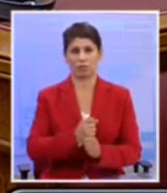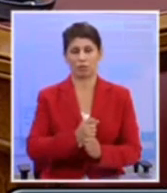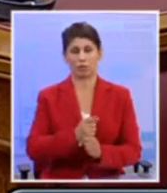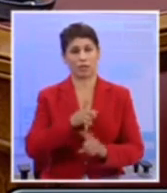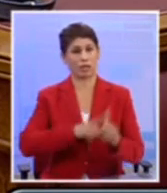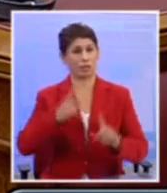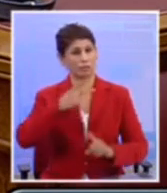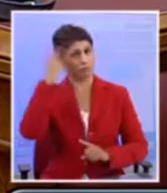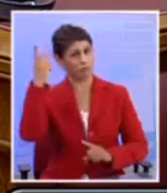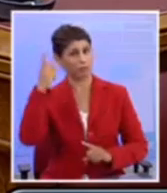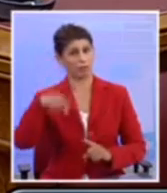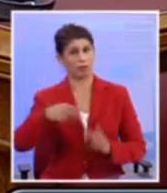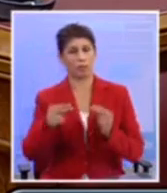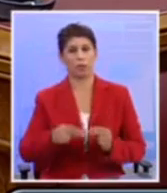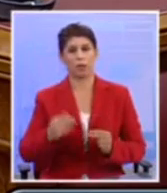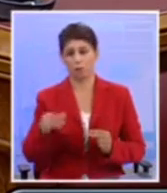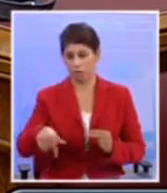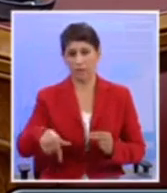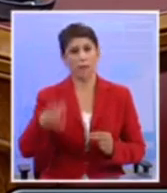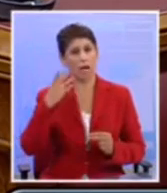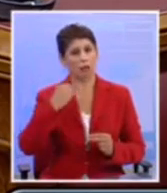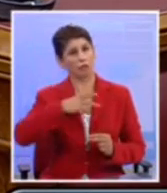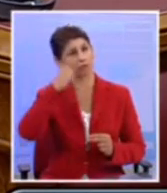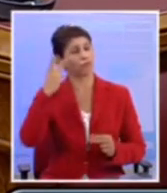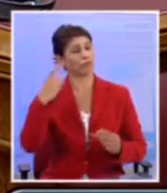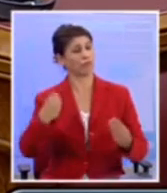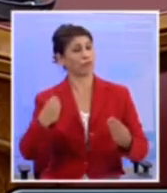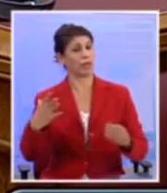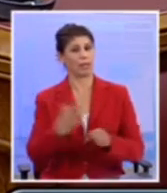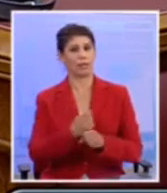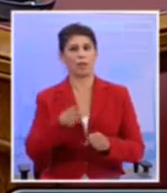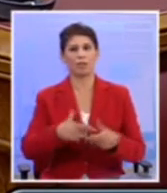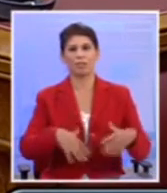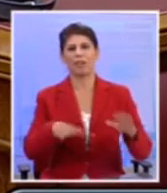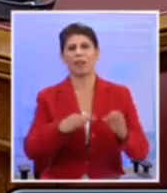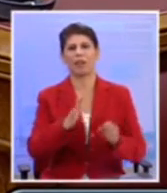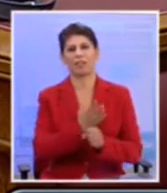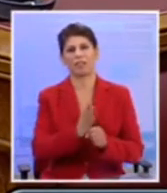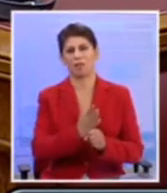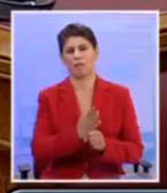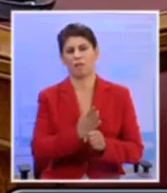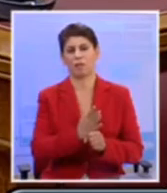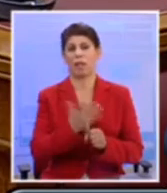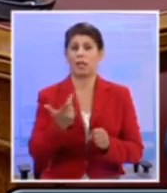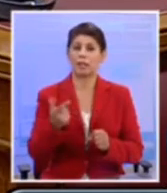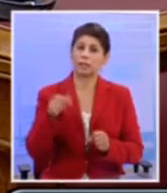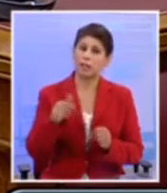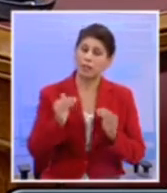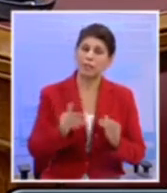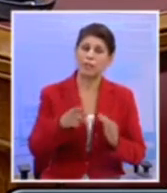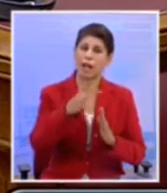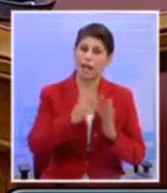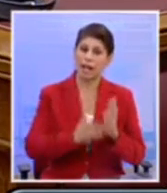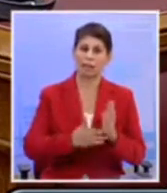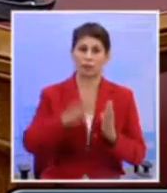το αποτέλεσμα, ακόμα και σήμερα άκουσα να επέρονται, αλλά αυτό ήταν και η αρχή της καταστροφής. Διότι στο ίδιο έγγραφο